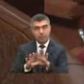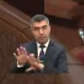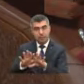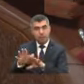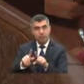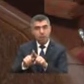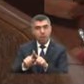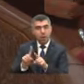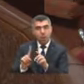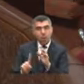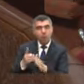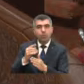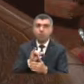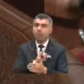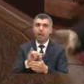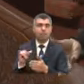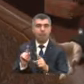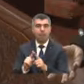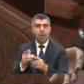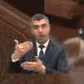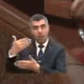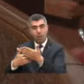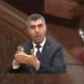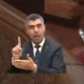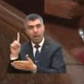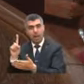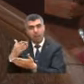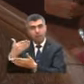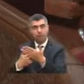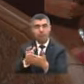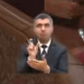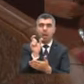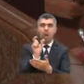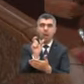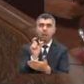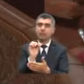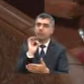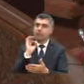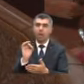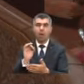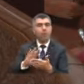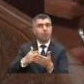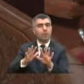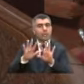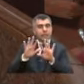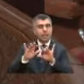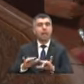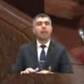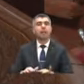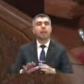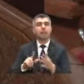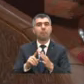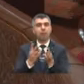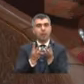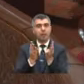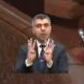وضع استثنائي اللي فيه اللائحه الف واللائحه باء هي موضوعه وفقا بناء على اساس المعطيات الوبائيه